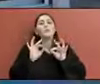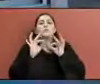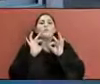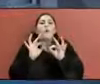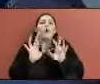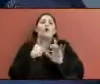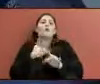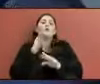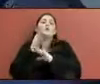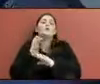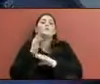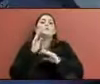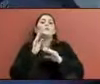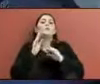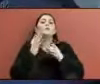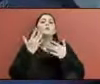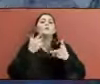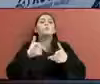depremin buradaki